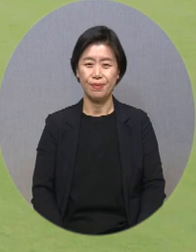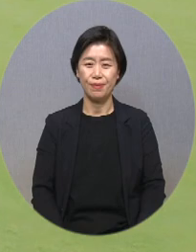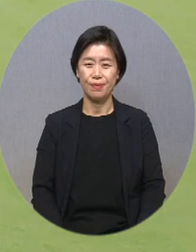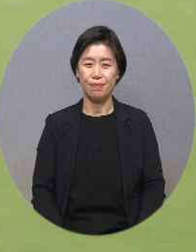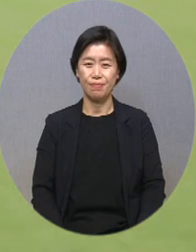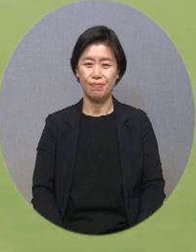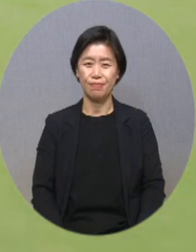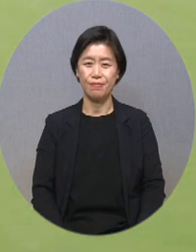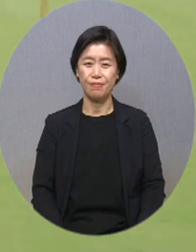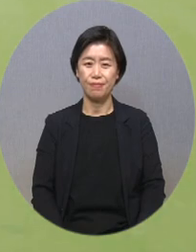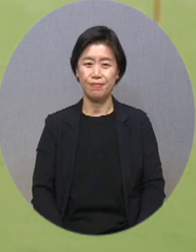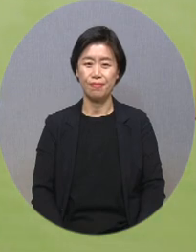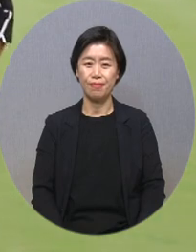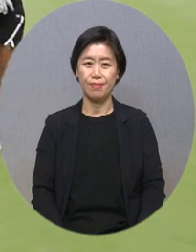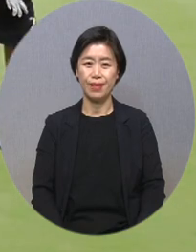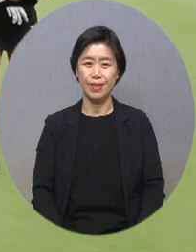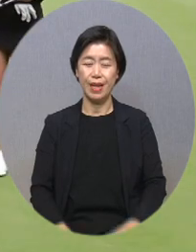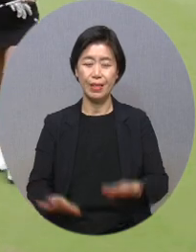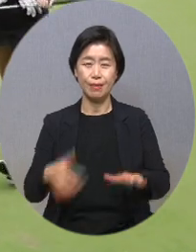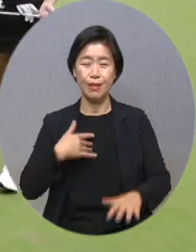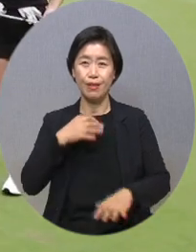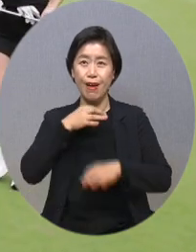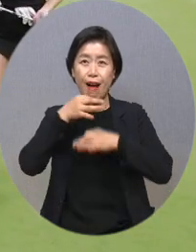이겼다! 아! 나 너무 지금 여기 메아리 쳤어.